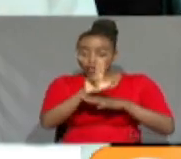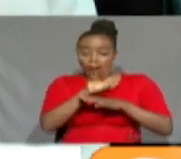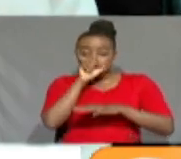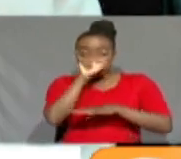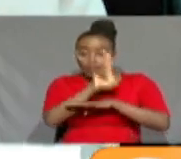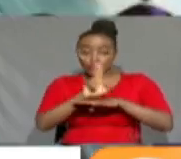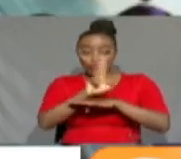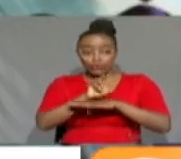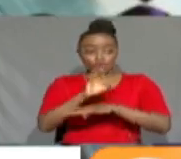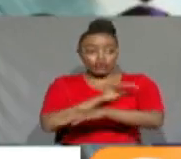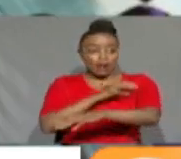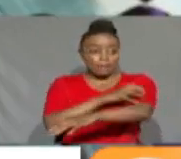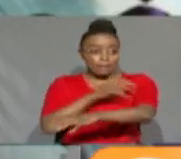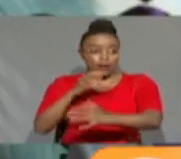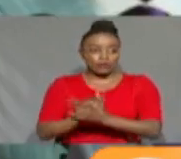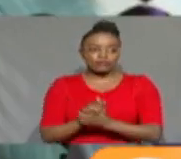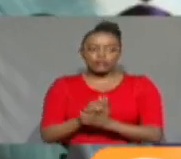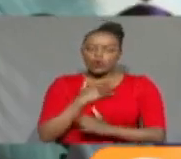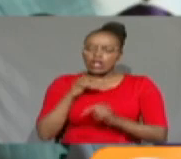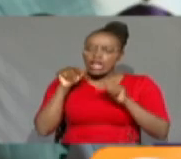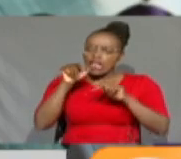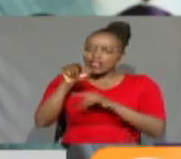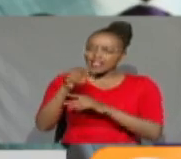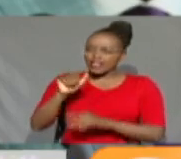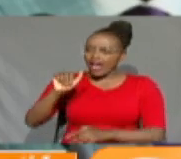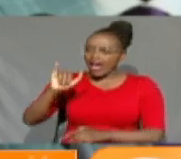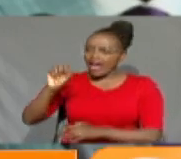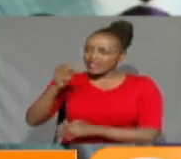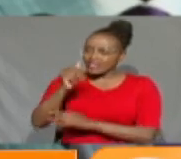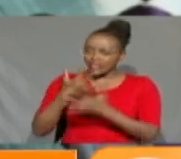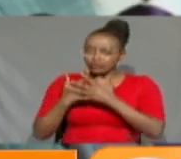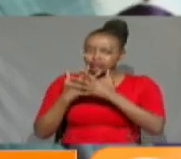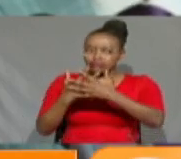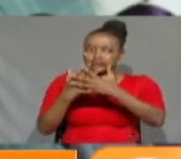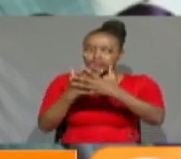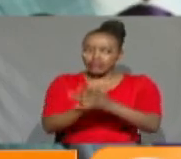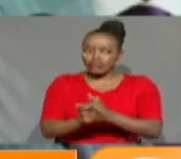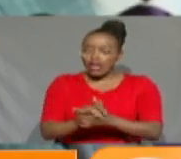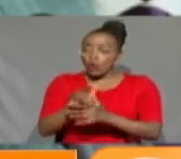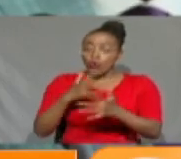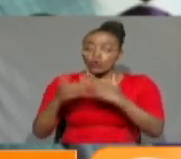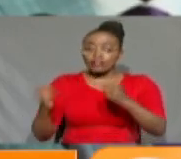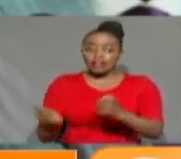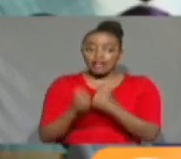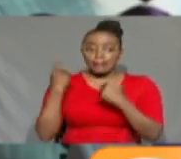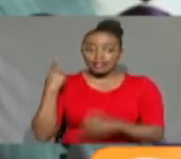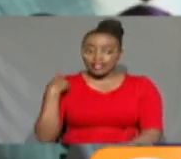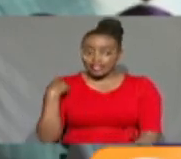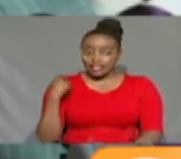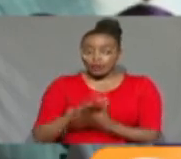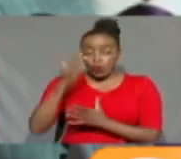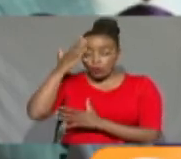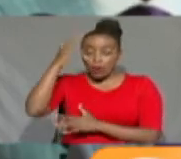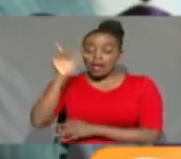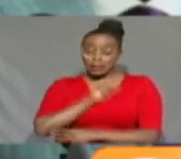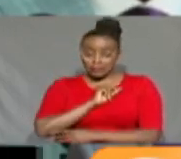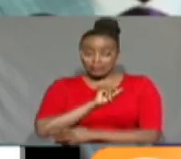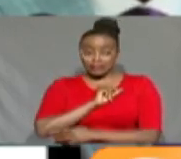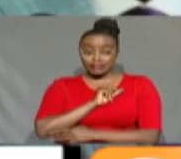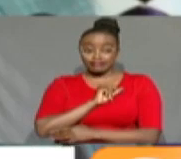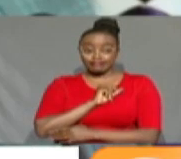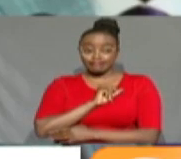mbaya wa mamlaka. Tunataka kukemea kitendo cha Aisha kuwekwa ndani kwa lile tukio la jana. Tunajua vizuri